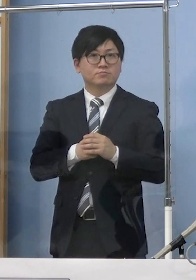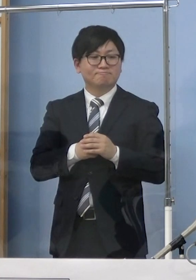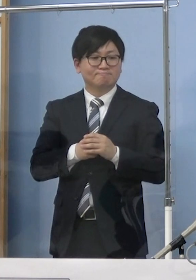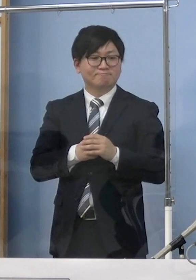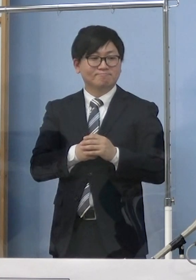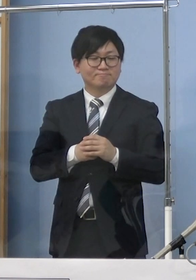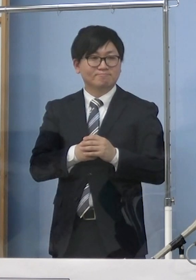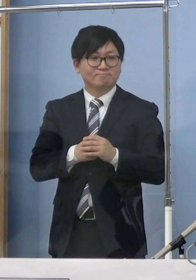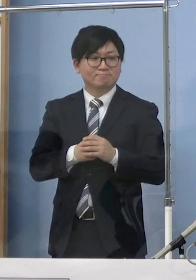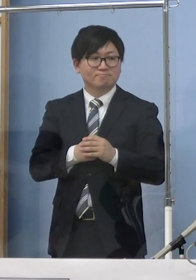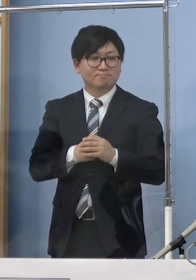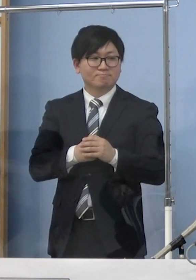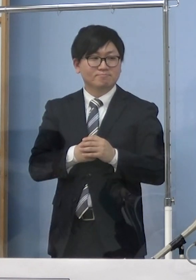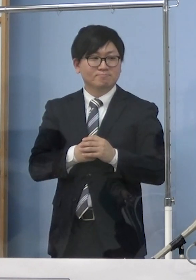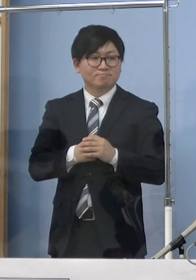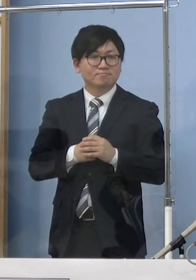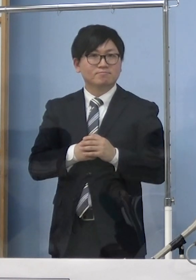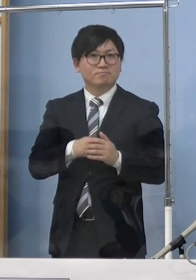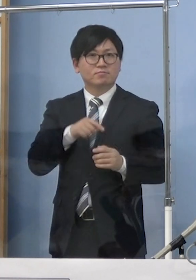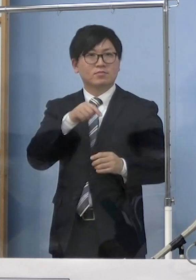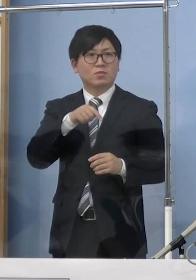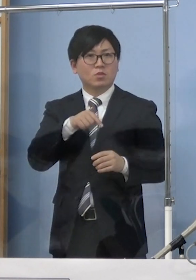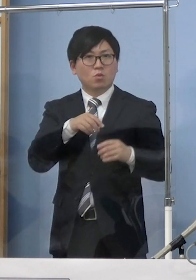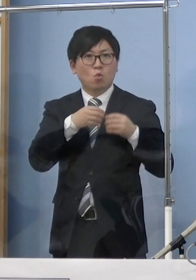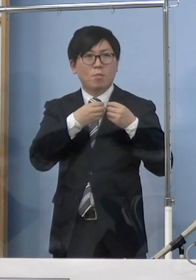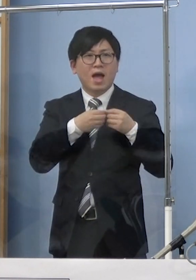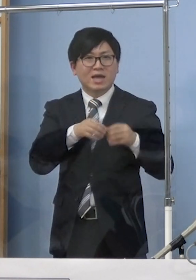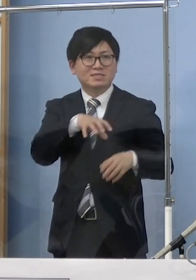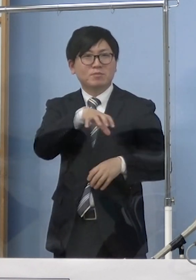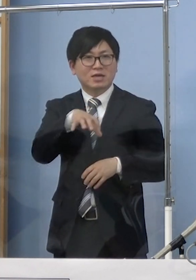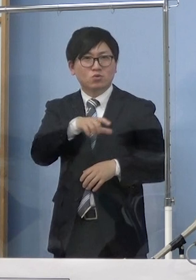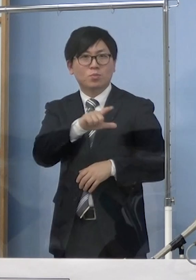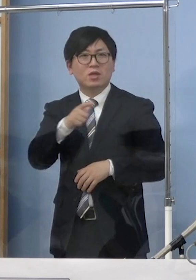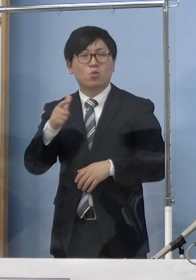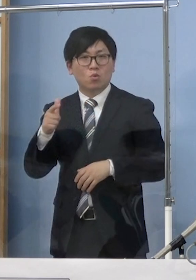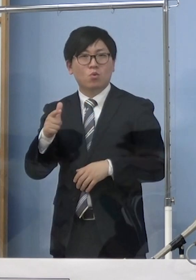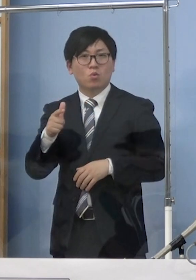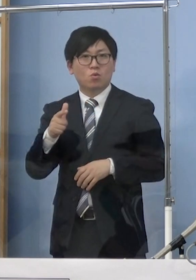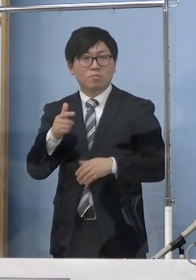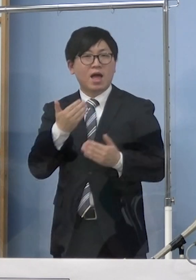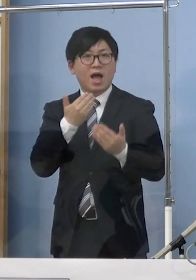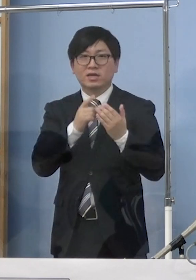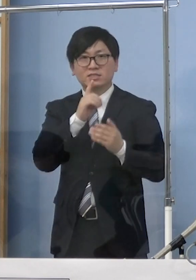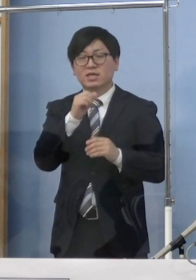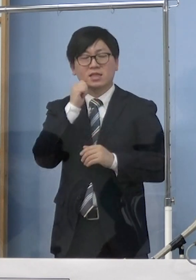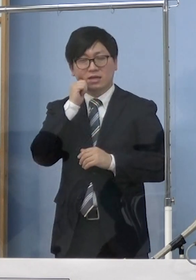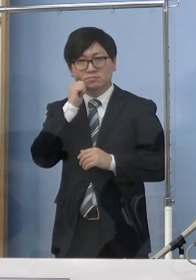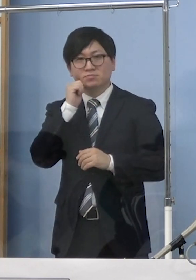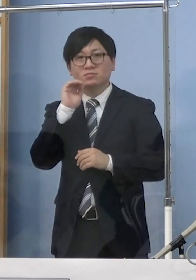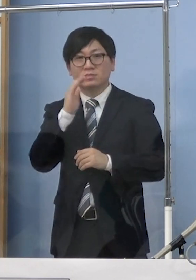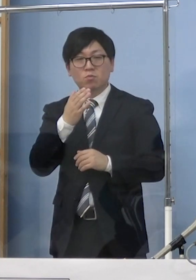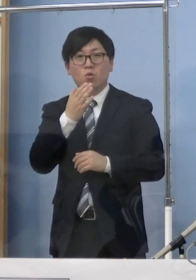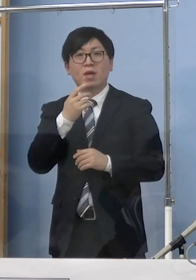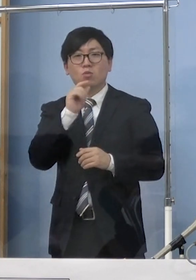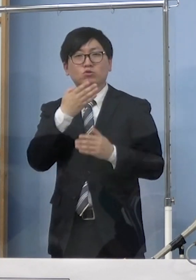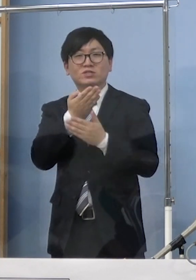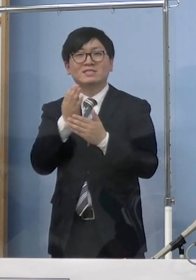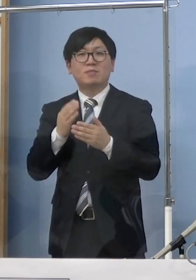です ね。まあ詳細は差し控えますが、県内の小学校であることは確かです。